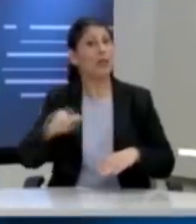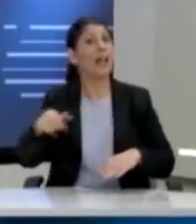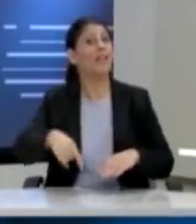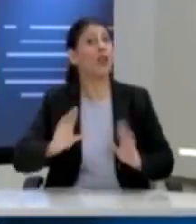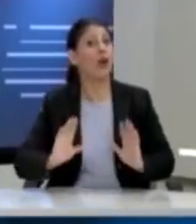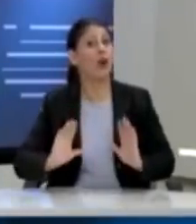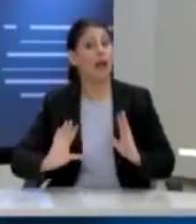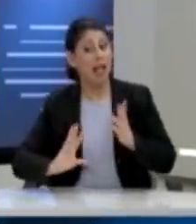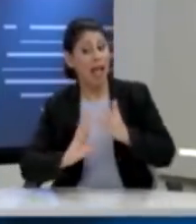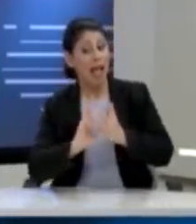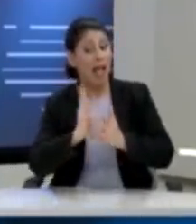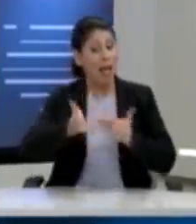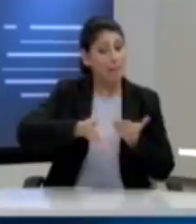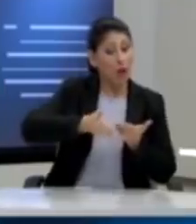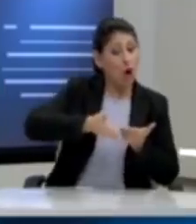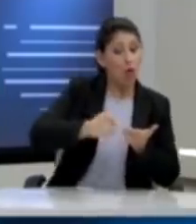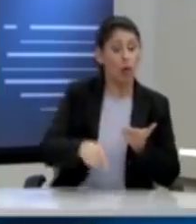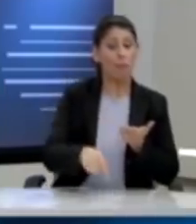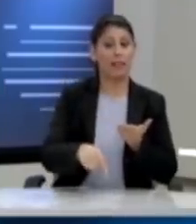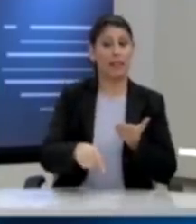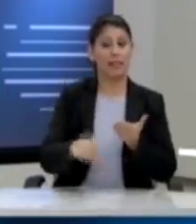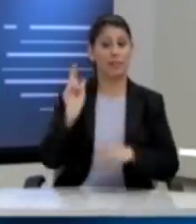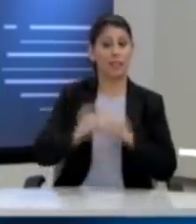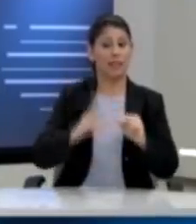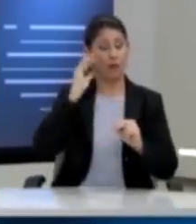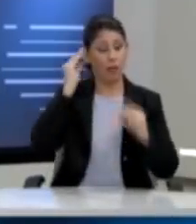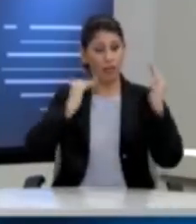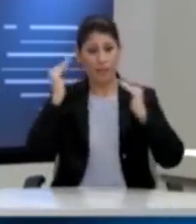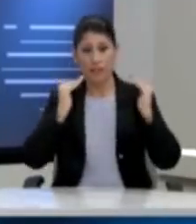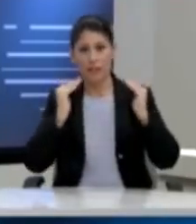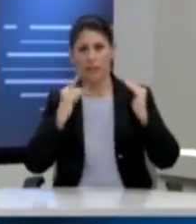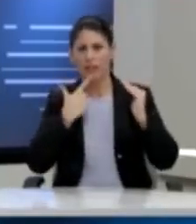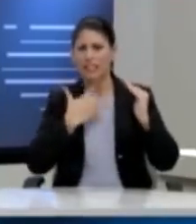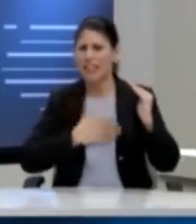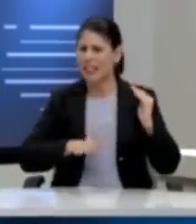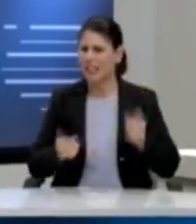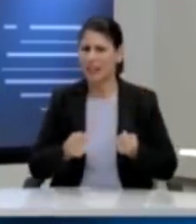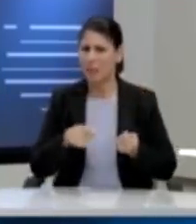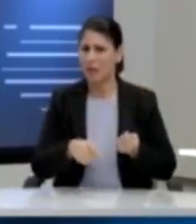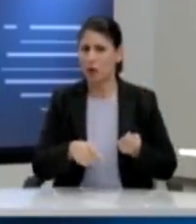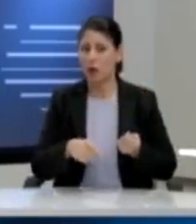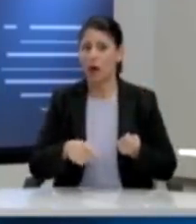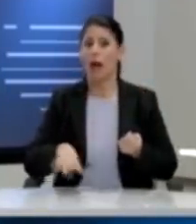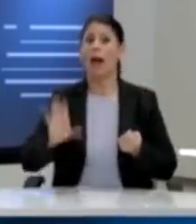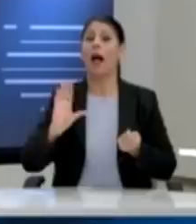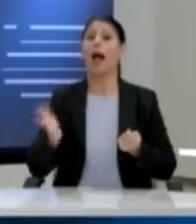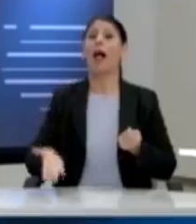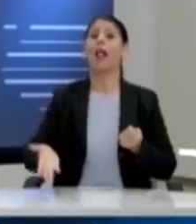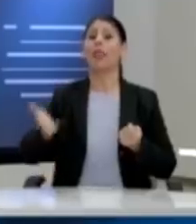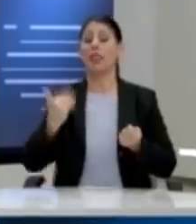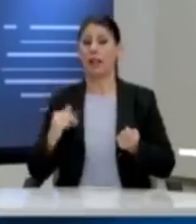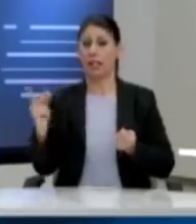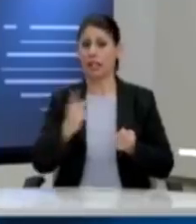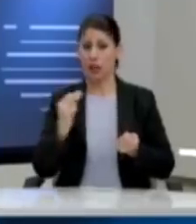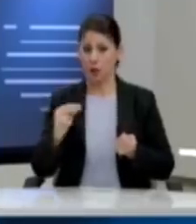ποτέ. Επικοδομητική ψήφο δυσπιστίας. Τι θέλετε να κάνετε με αυτό. Ακόμα και αν δεν έχει κοινοβουλευτική πλειοψηφία